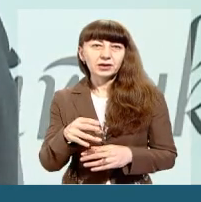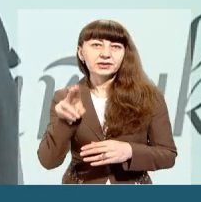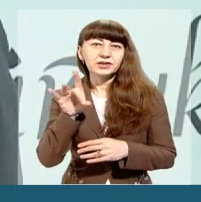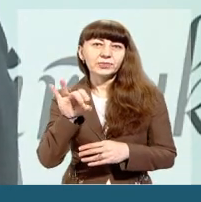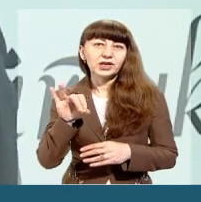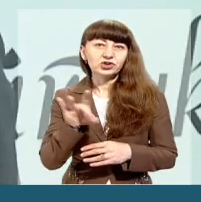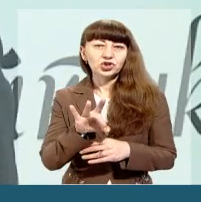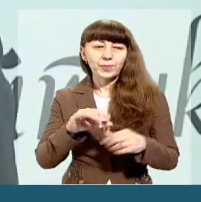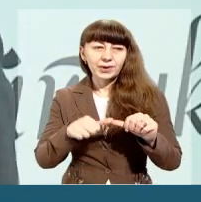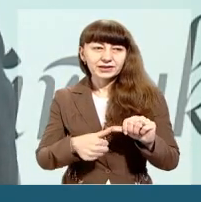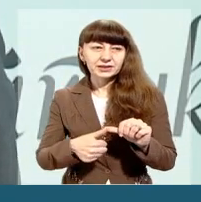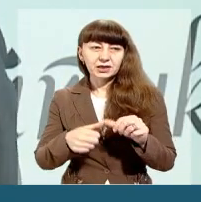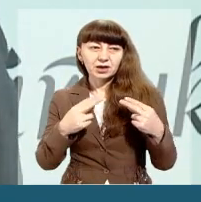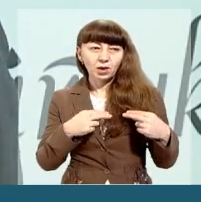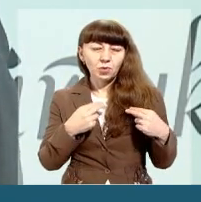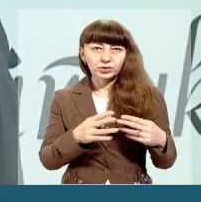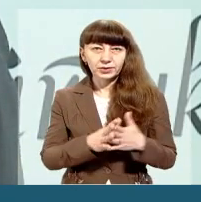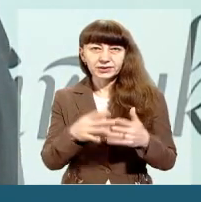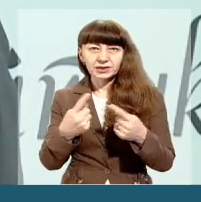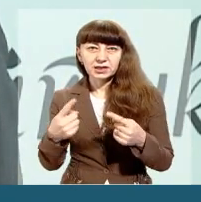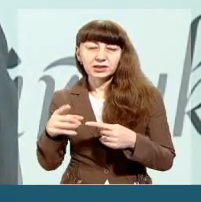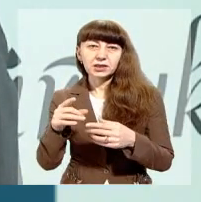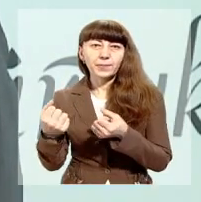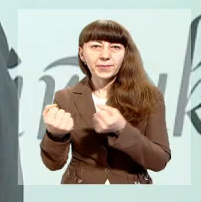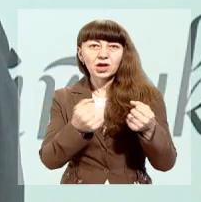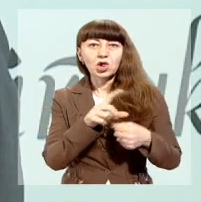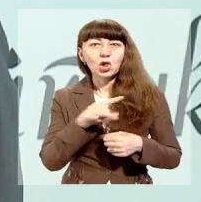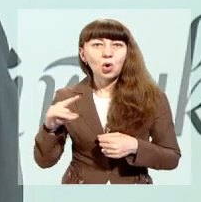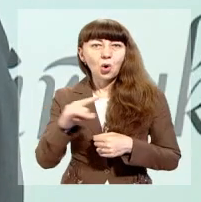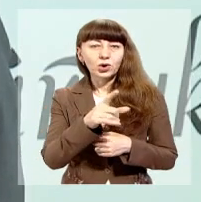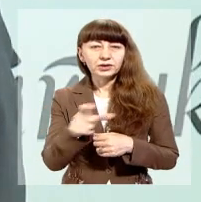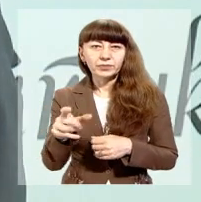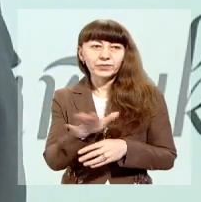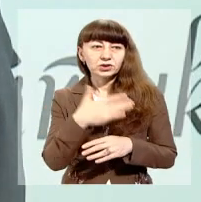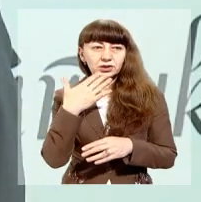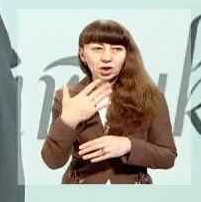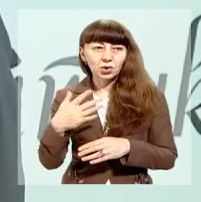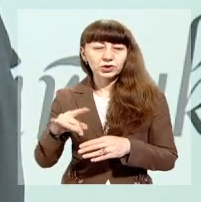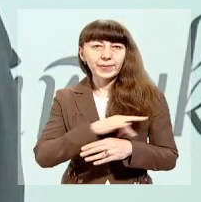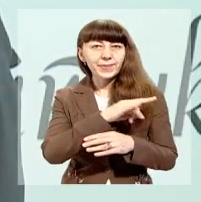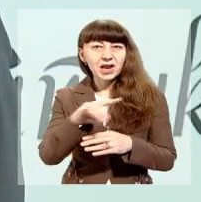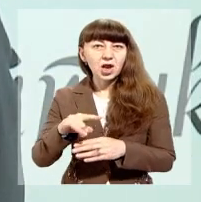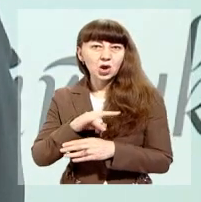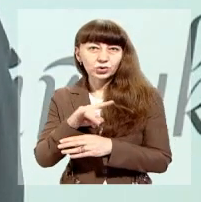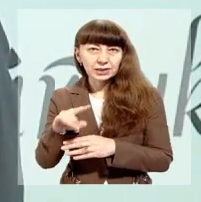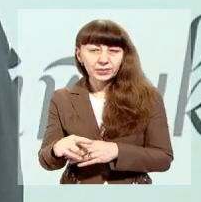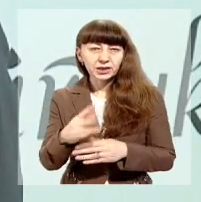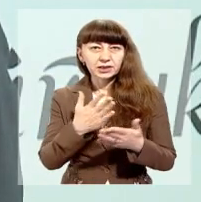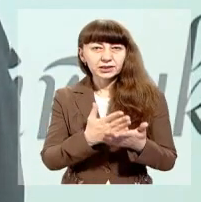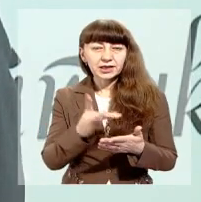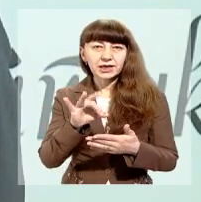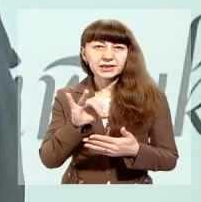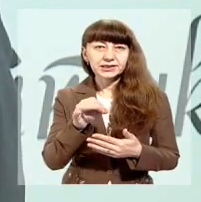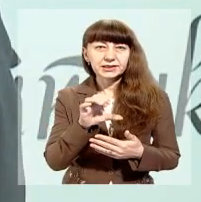тем, что мы постоянно взаимодействуем с различными пилотами, которые прилетают нам в Костанай, международными перелетами. У нас имеются рейсы